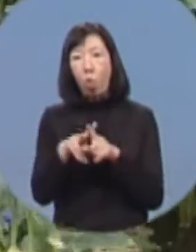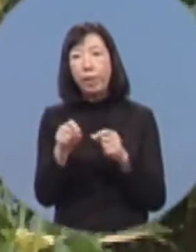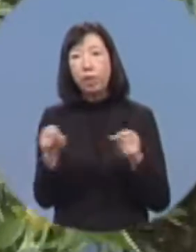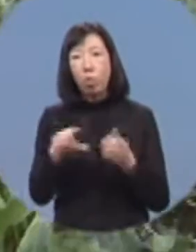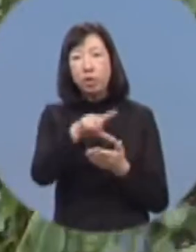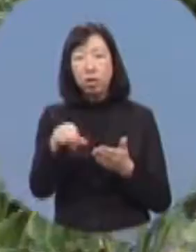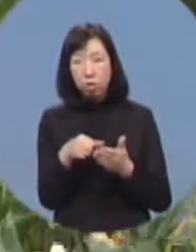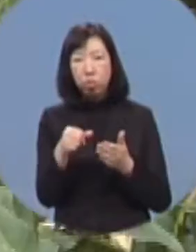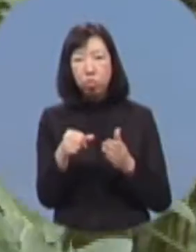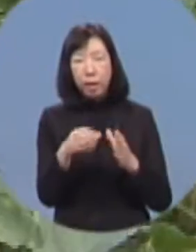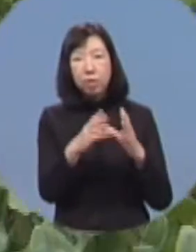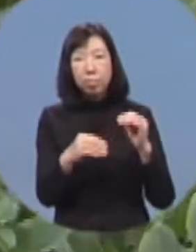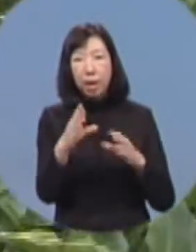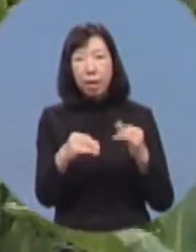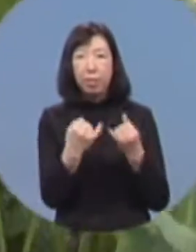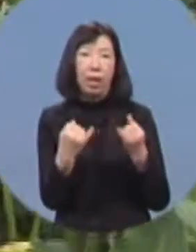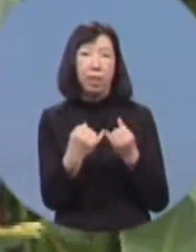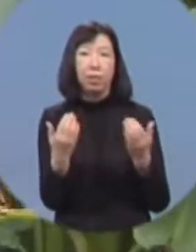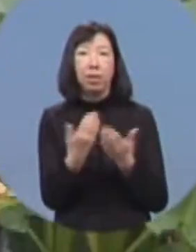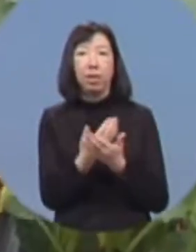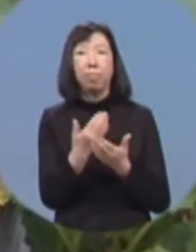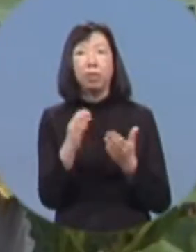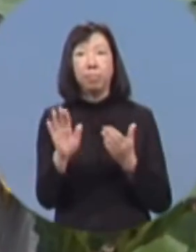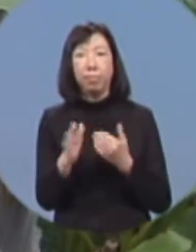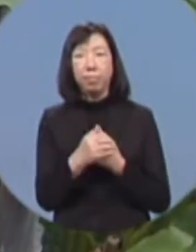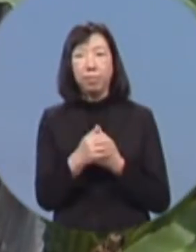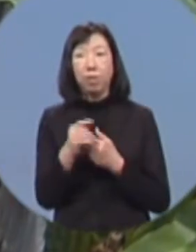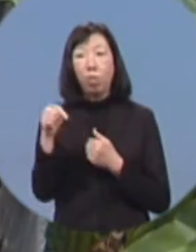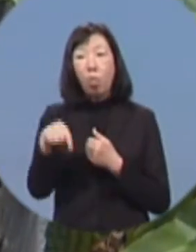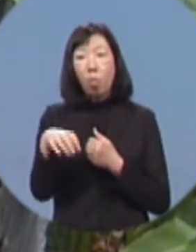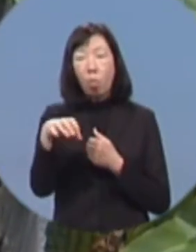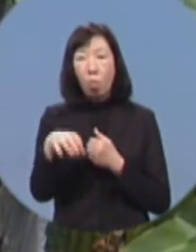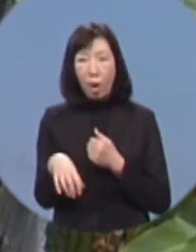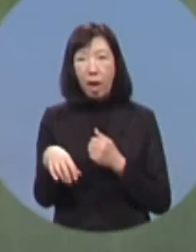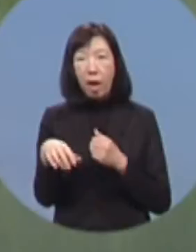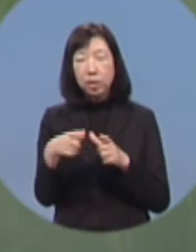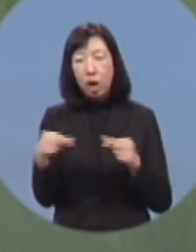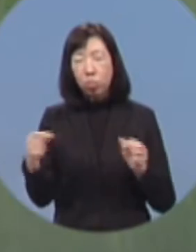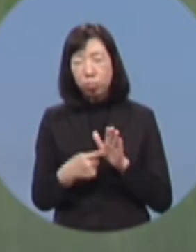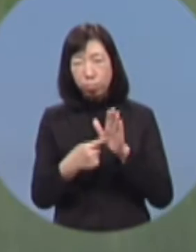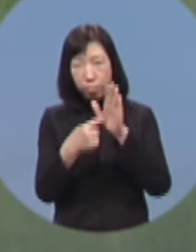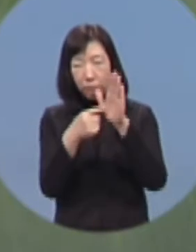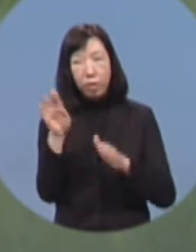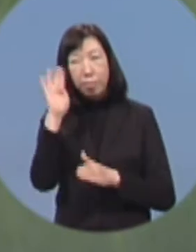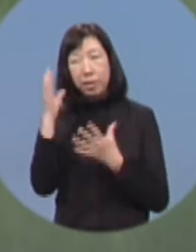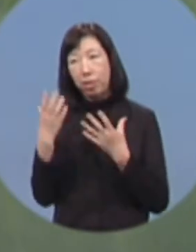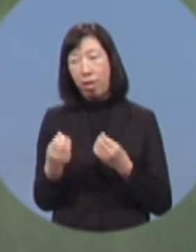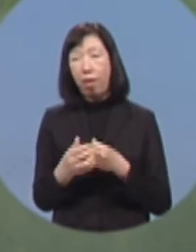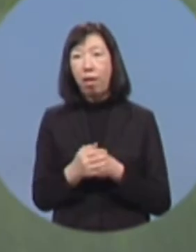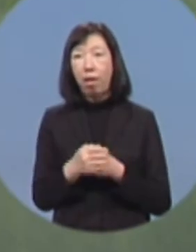カラーを育てているのでこのような状態になっています。 こちらは全国有数のカラーの産地と伺いまし